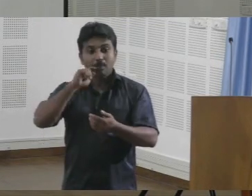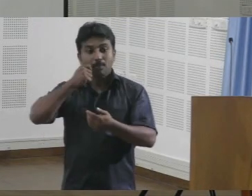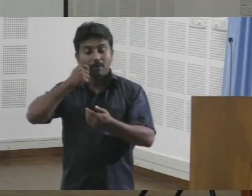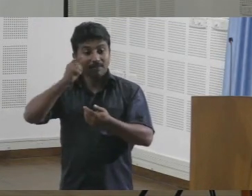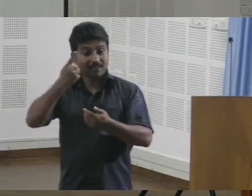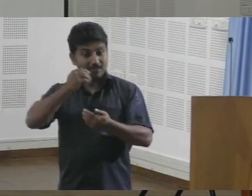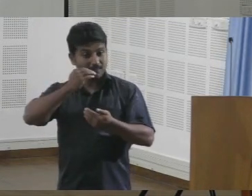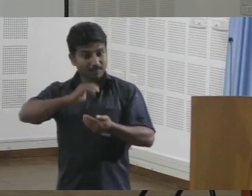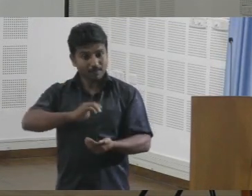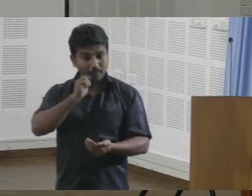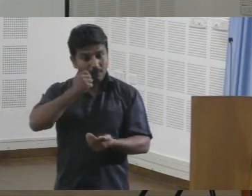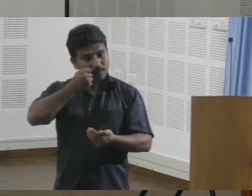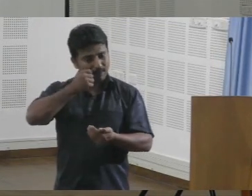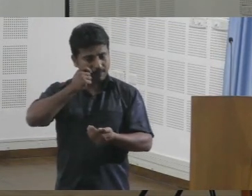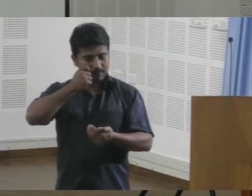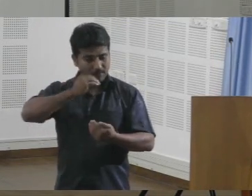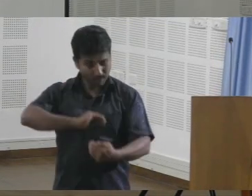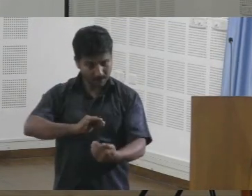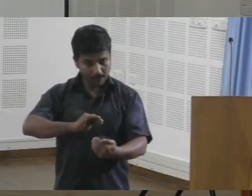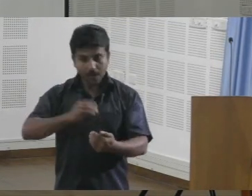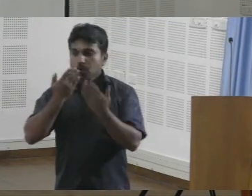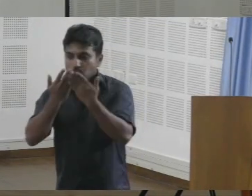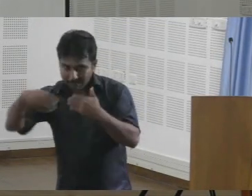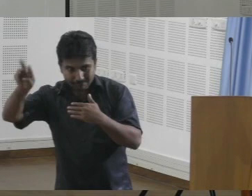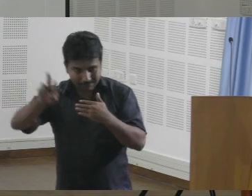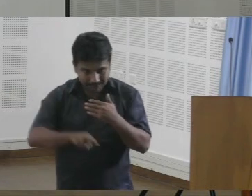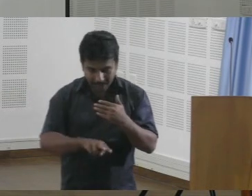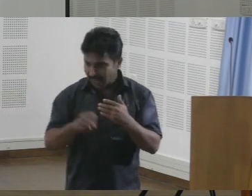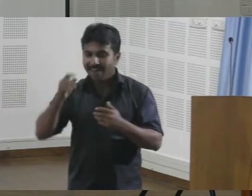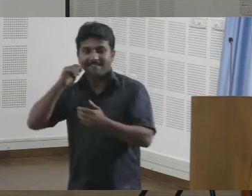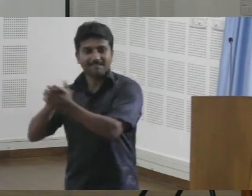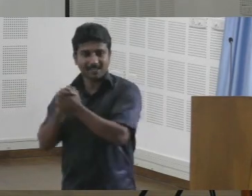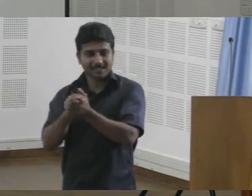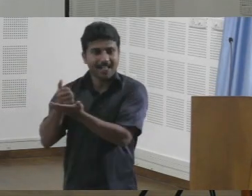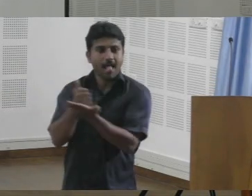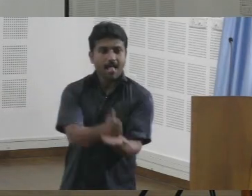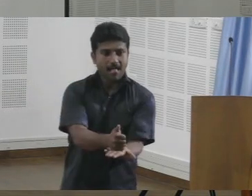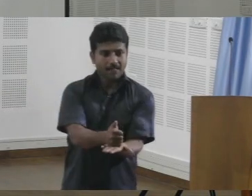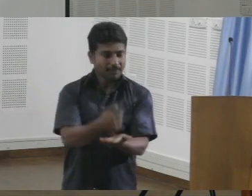ബബിൾസിൽ കൊണ്ടുവന്നാക്കി, ഞാനും ആ വർഷം സ്പെഷ്യൽ എഡ്യൂക്കേഷൻ കോഴ്സിൽ ജോലി ചെയ്തു.